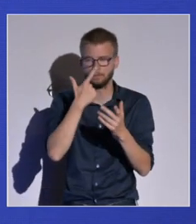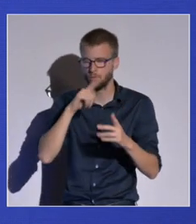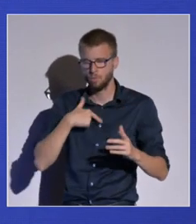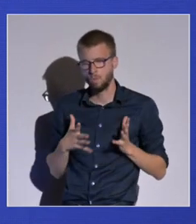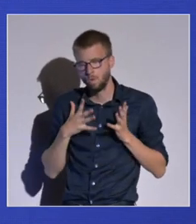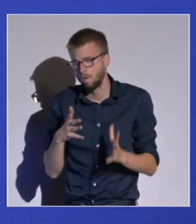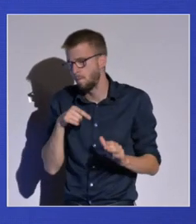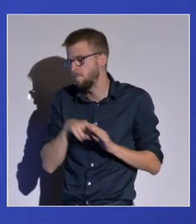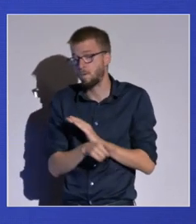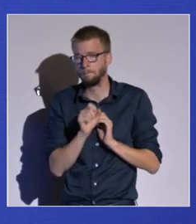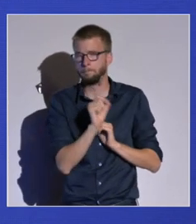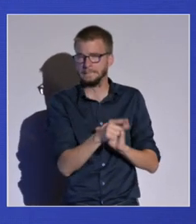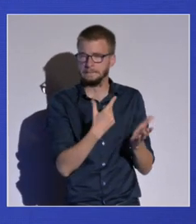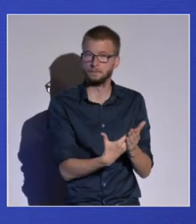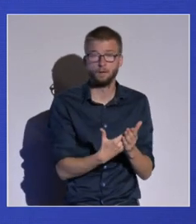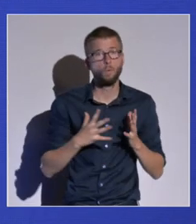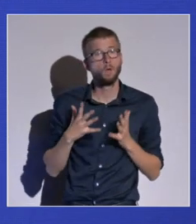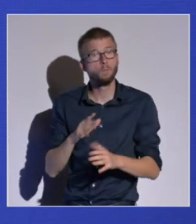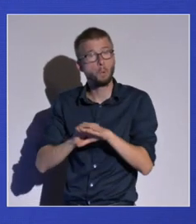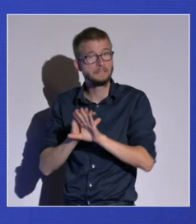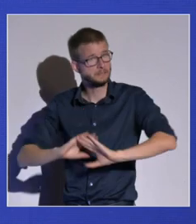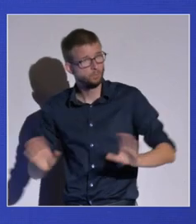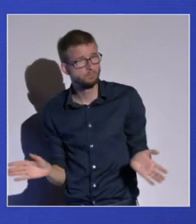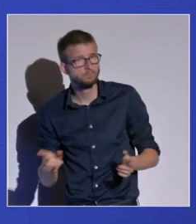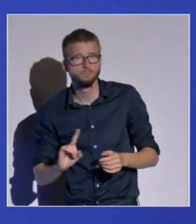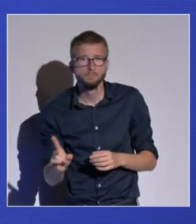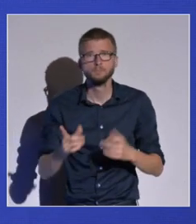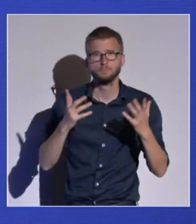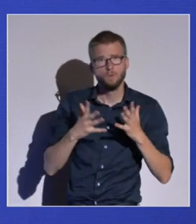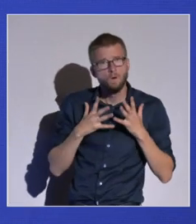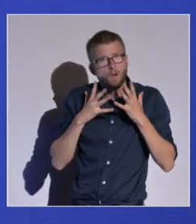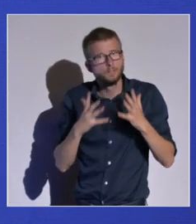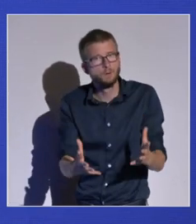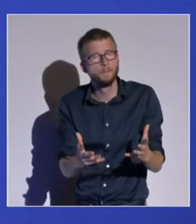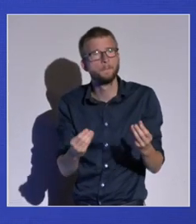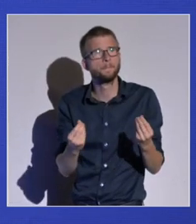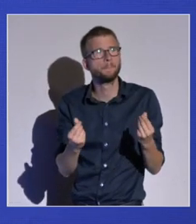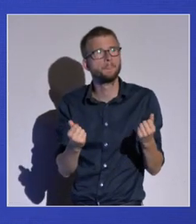d'un engagement politique seulement, d'un engagement